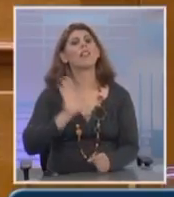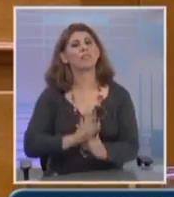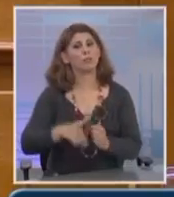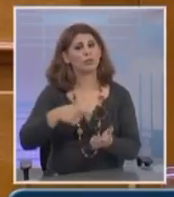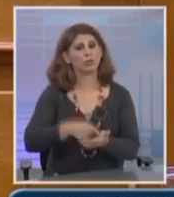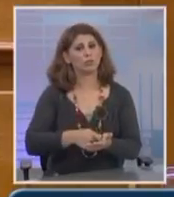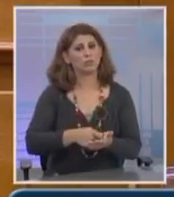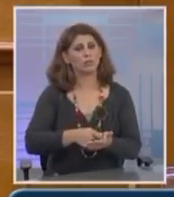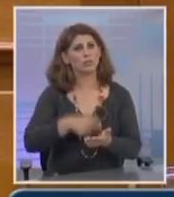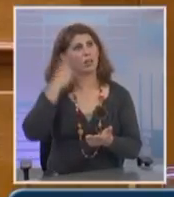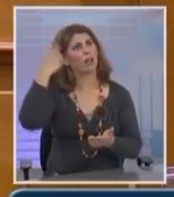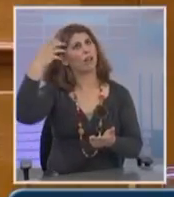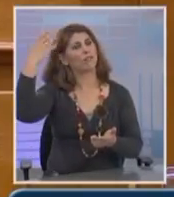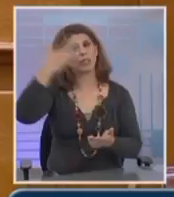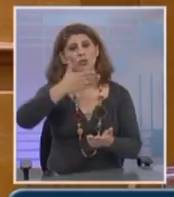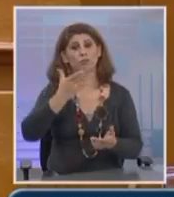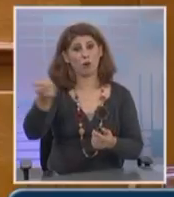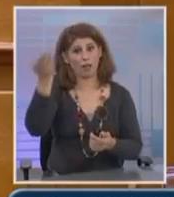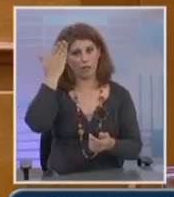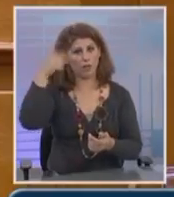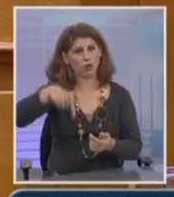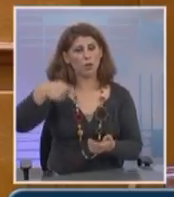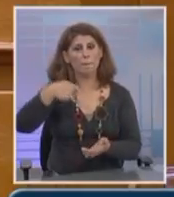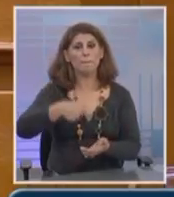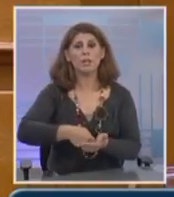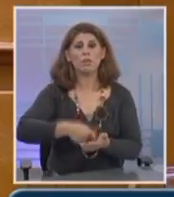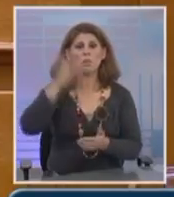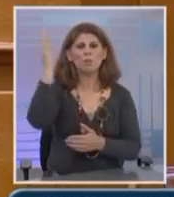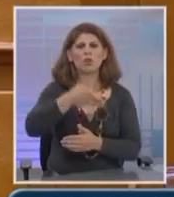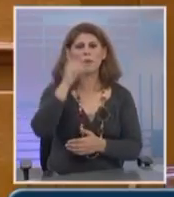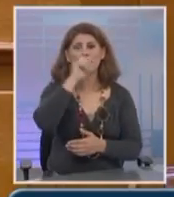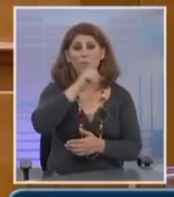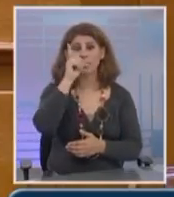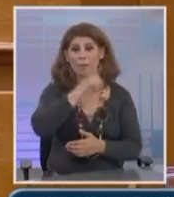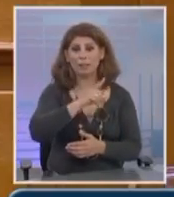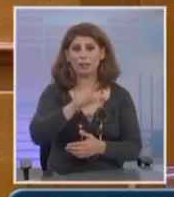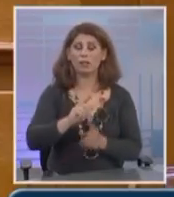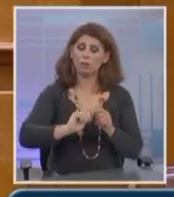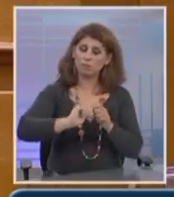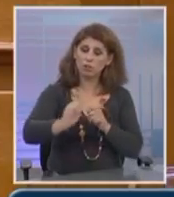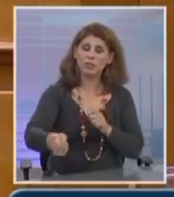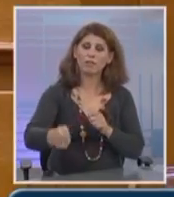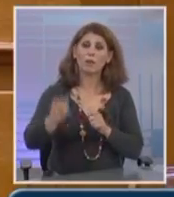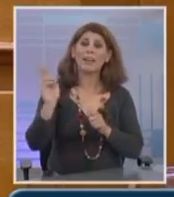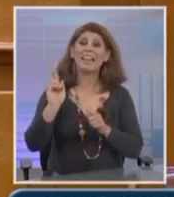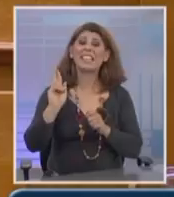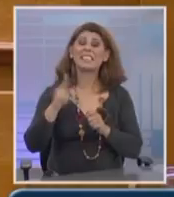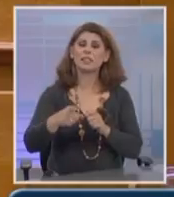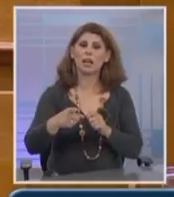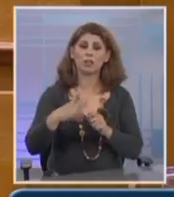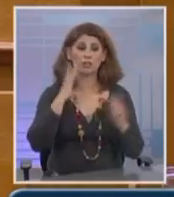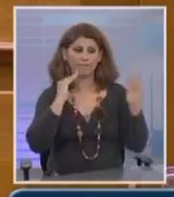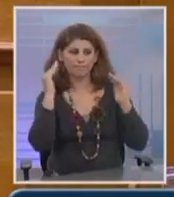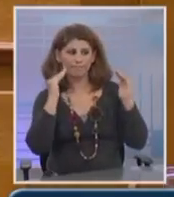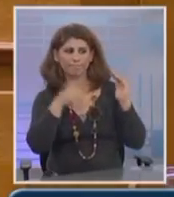τις αυταπάτες σας ήδη πολύ ακριβά. Τώρα πληρώνουμε τα πρόστιμα για τα ψέματά σας και προκαταβάλλουμε ρήτρες για την αναξιοπιστία